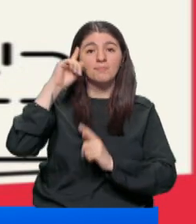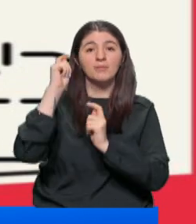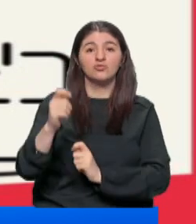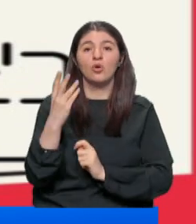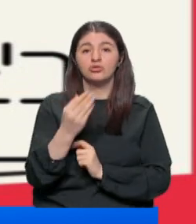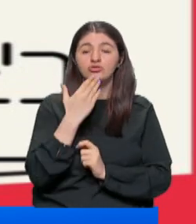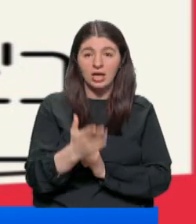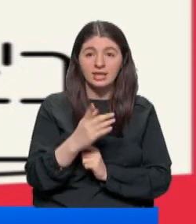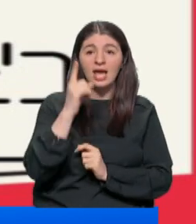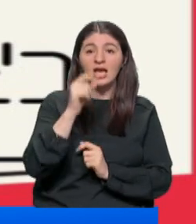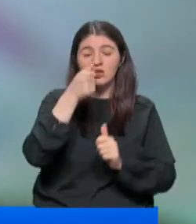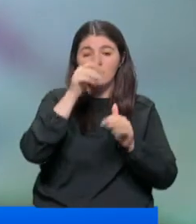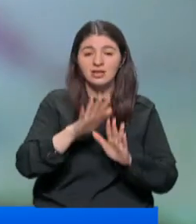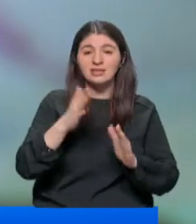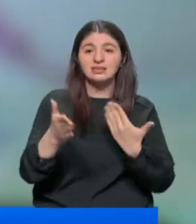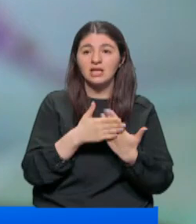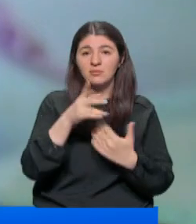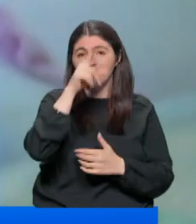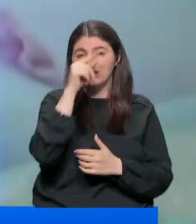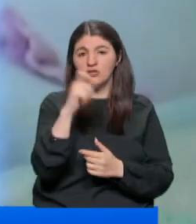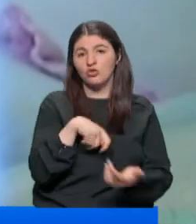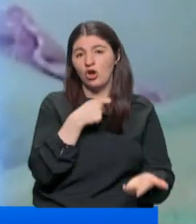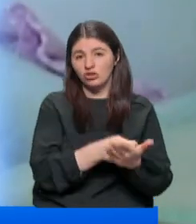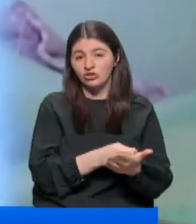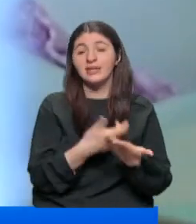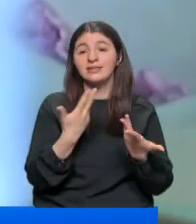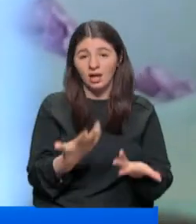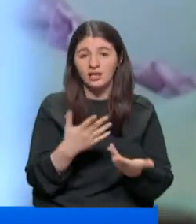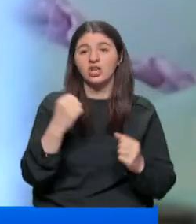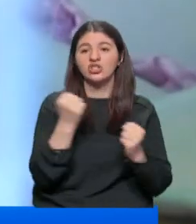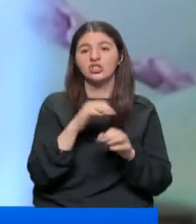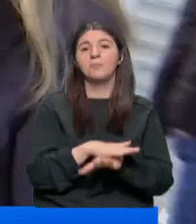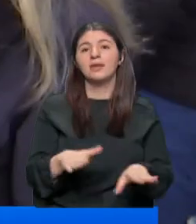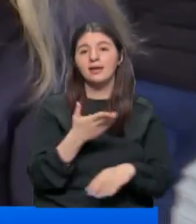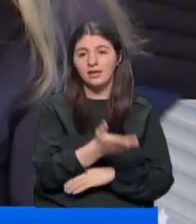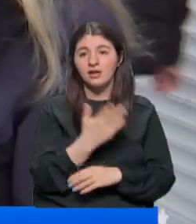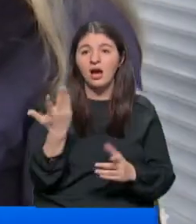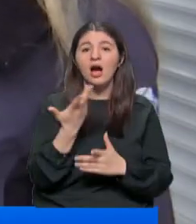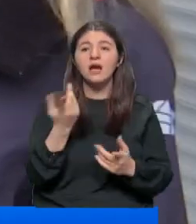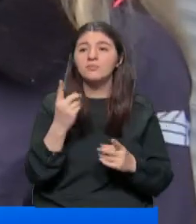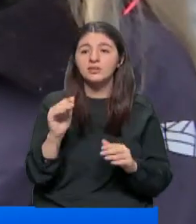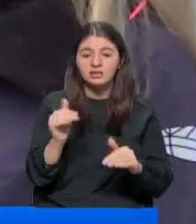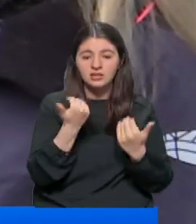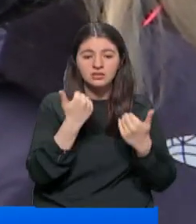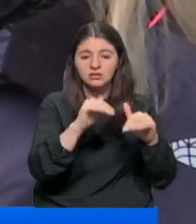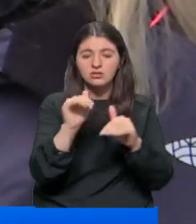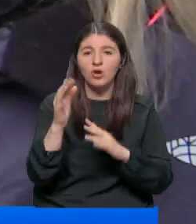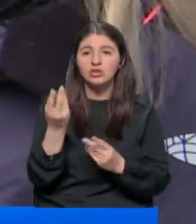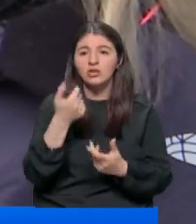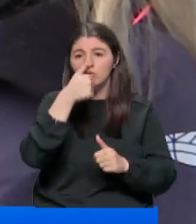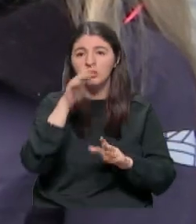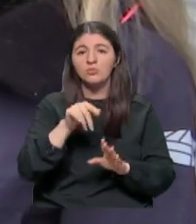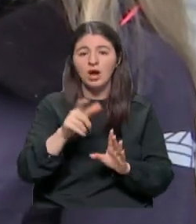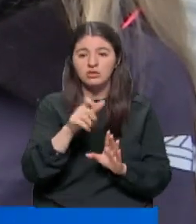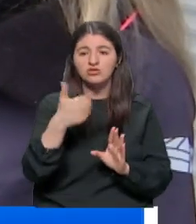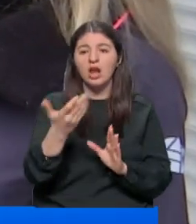başvurduğunu açıkladı. İlk doğalgaz yardımı Mart ayında ödenecek yani kış biterken. Hangi biri desteklenecek ki? Zaten doğalgaz bu aydan